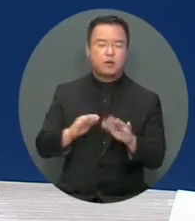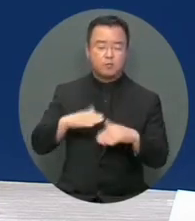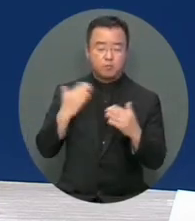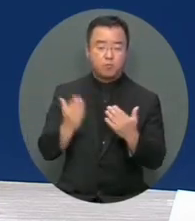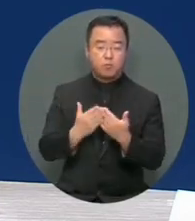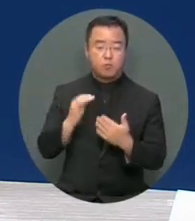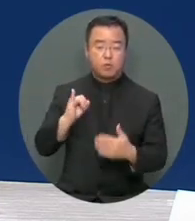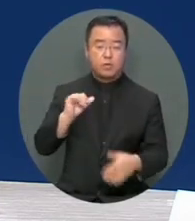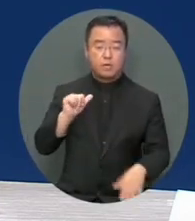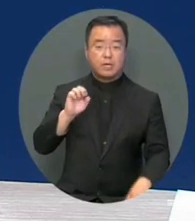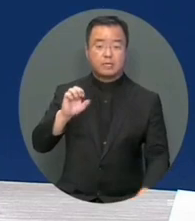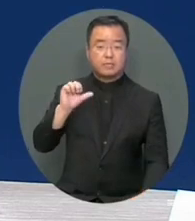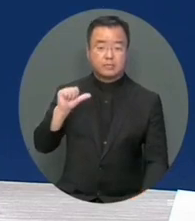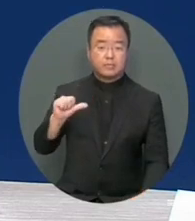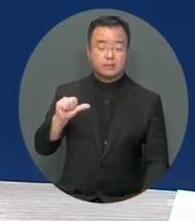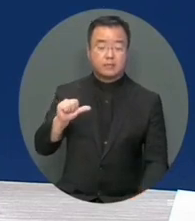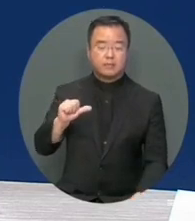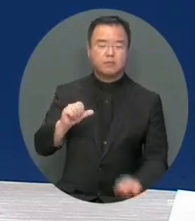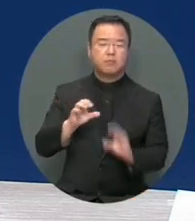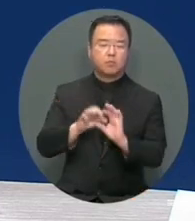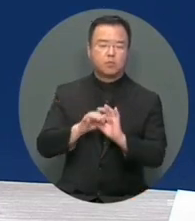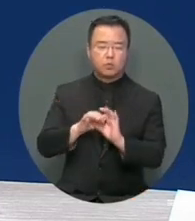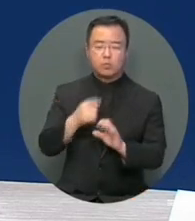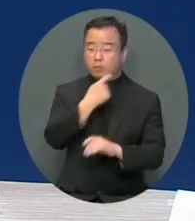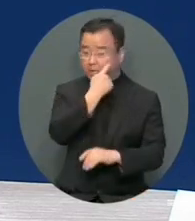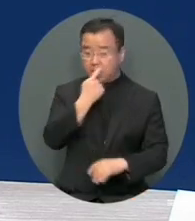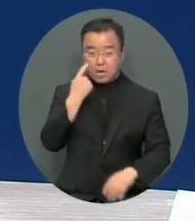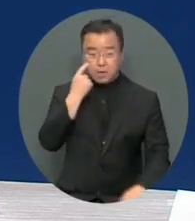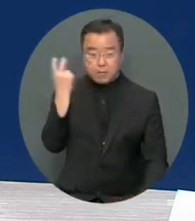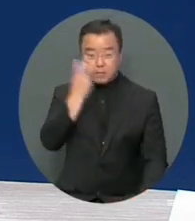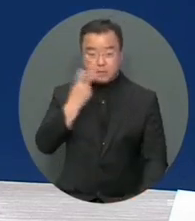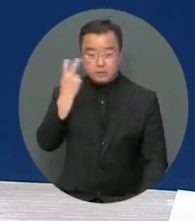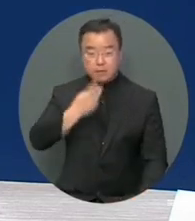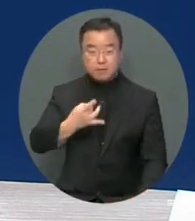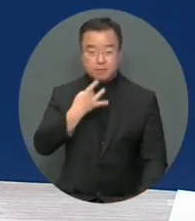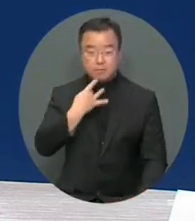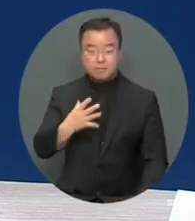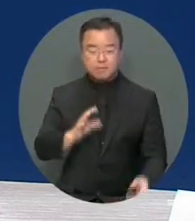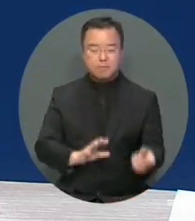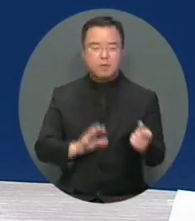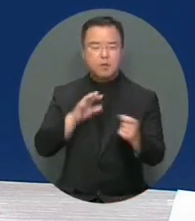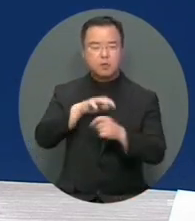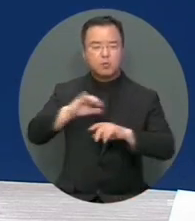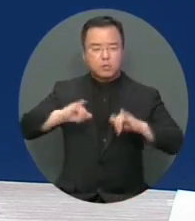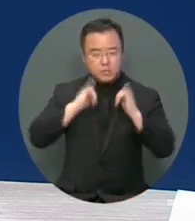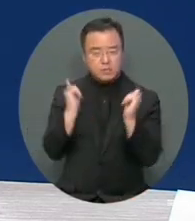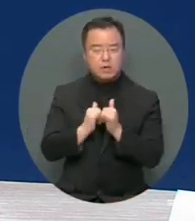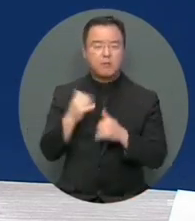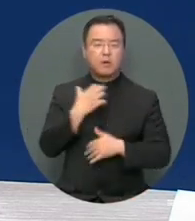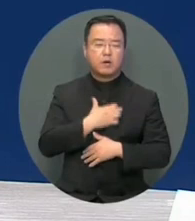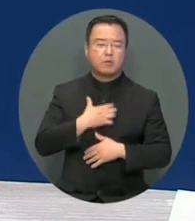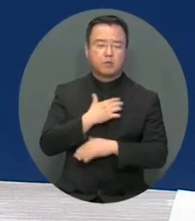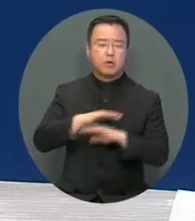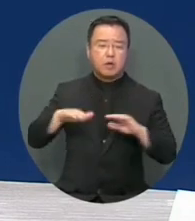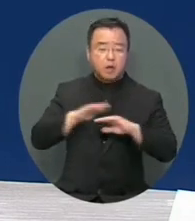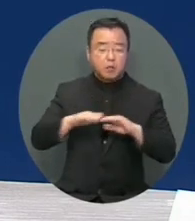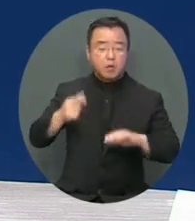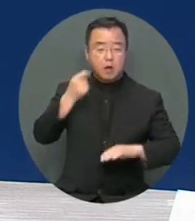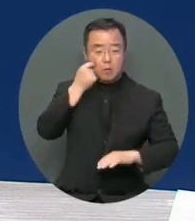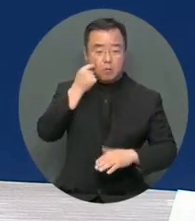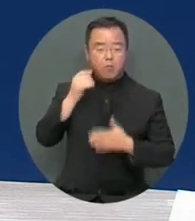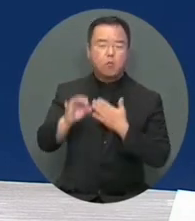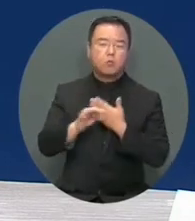IAEA라는 기관을 통한 그 검증만으로 국제사회가 다 그 불안을 달랠 수 없다면 좀